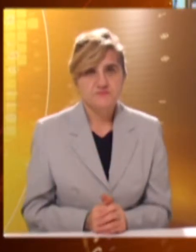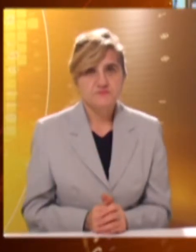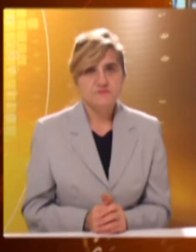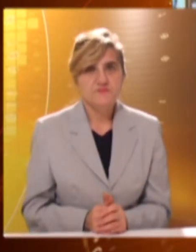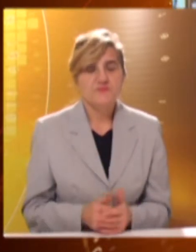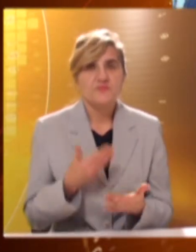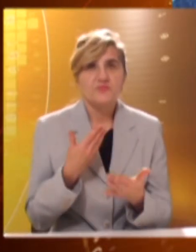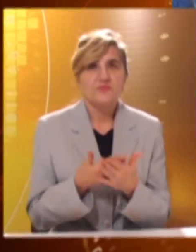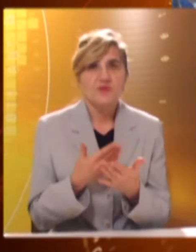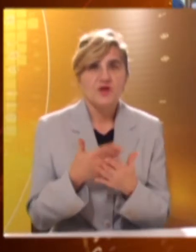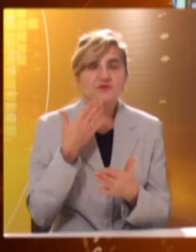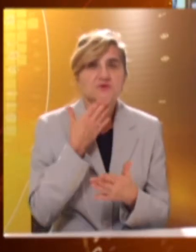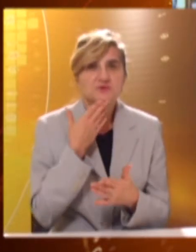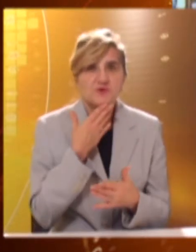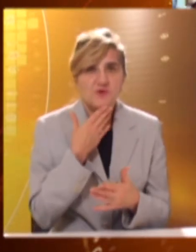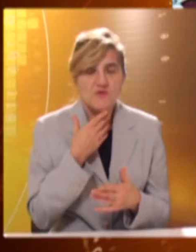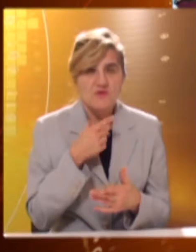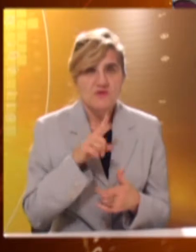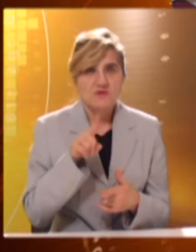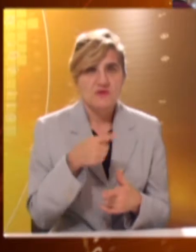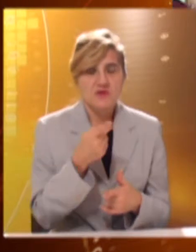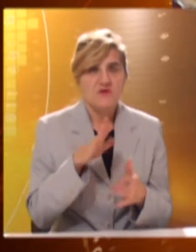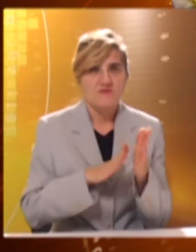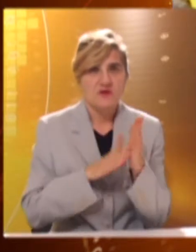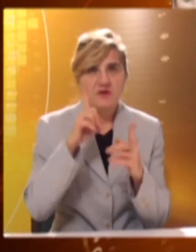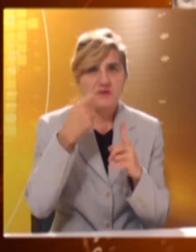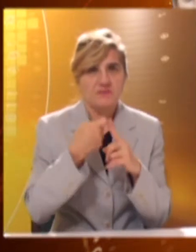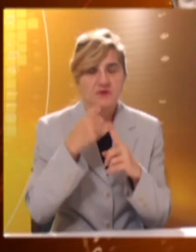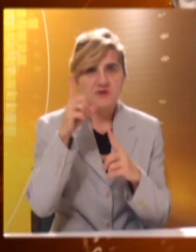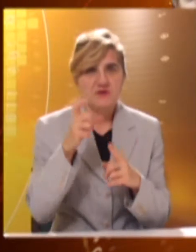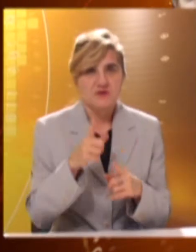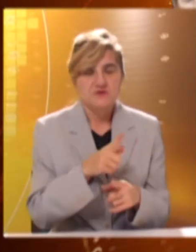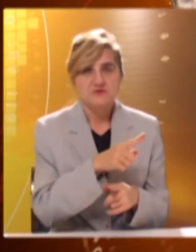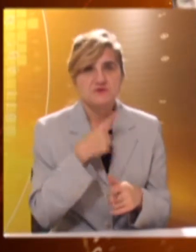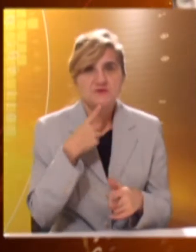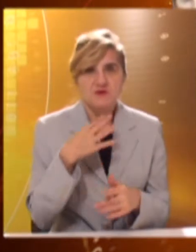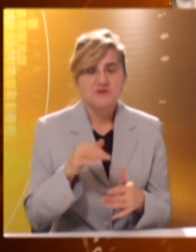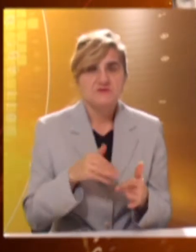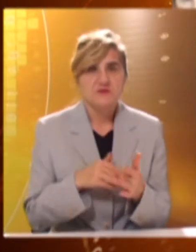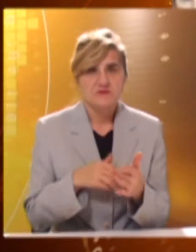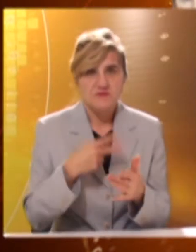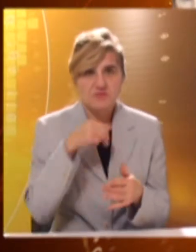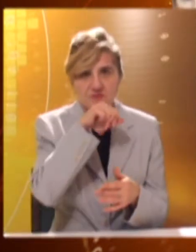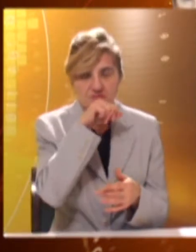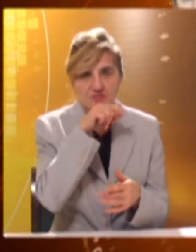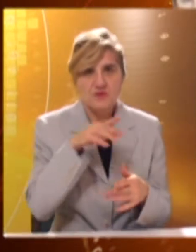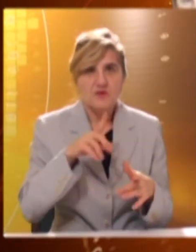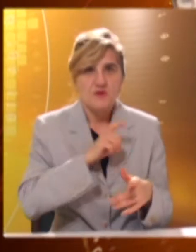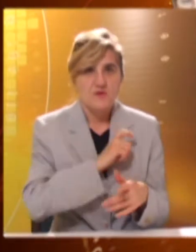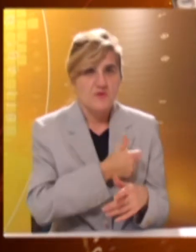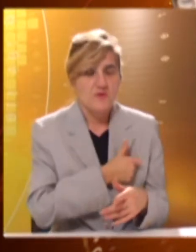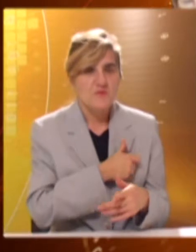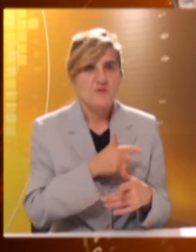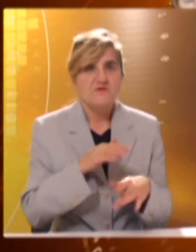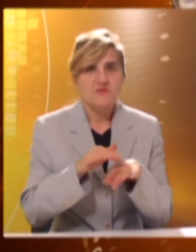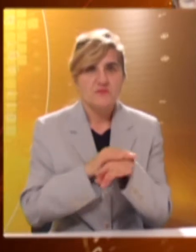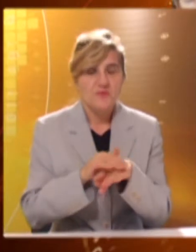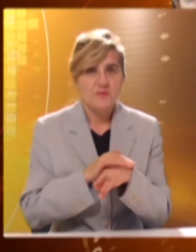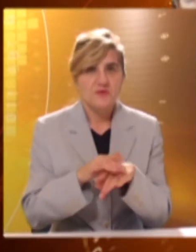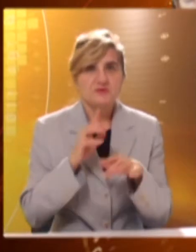Za đake osnovne škole Jovan Mikić tolerancija je sinonim za ljubav, praštanje i prihvatanje. Svoje viđenje tolerancije oni su prikazali na